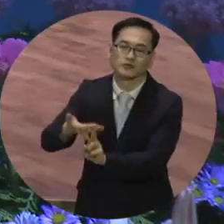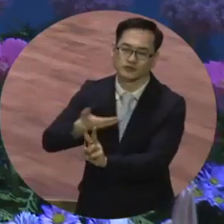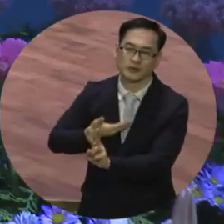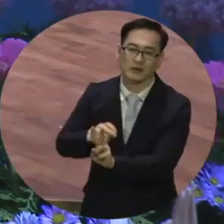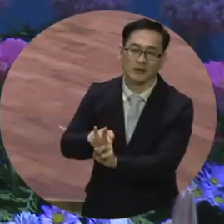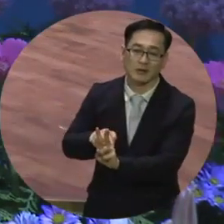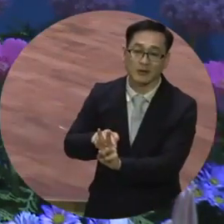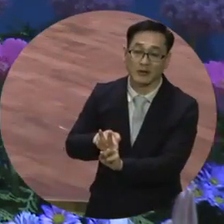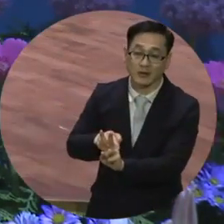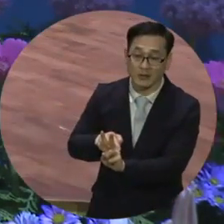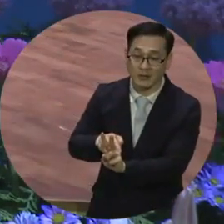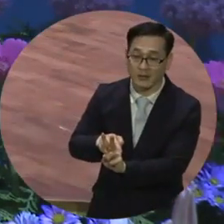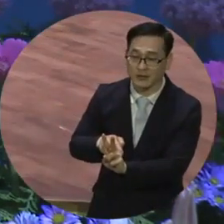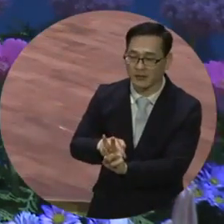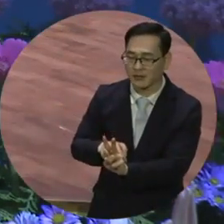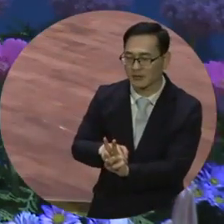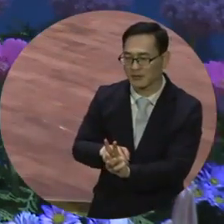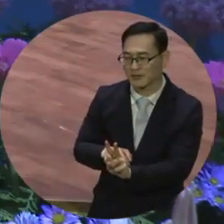이 부부가요